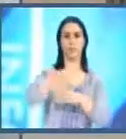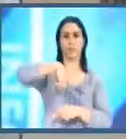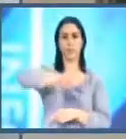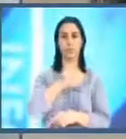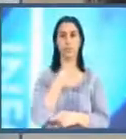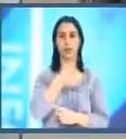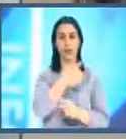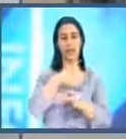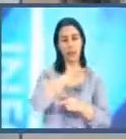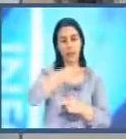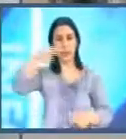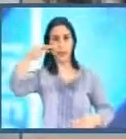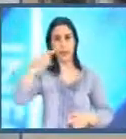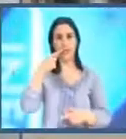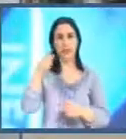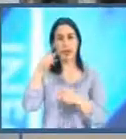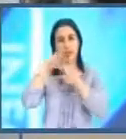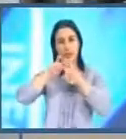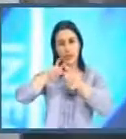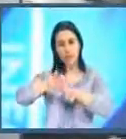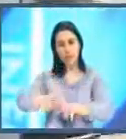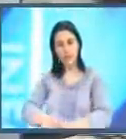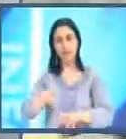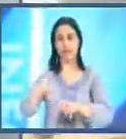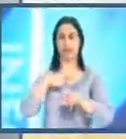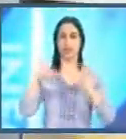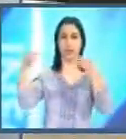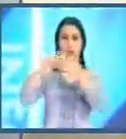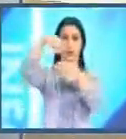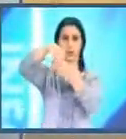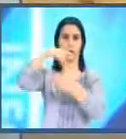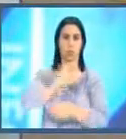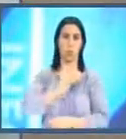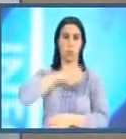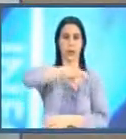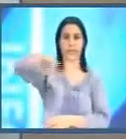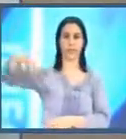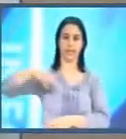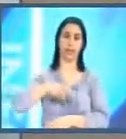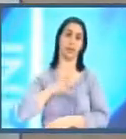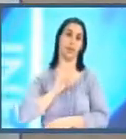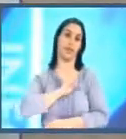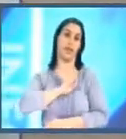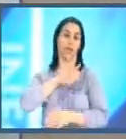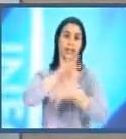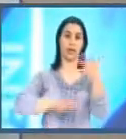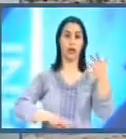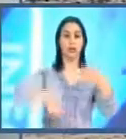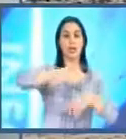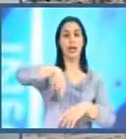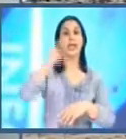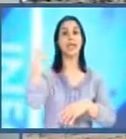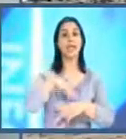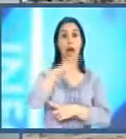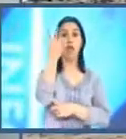de les anàlisis de la sorra que fan des de la Mancomunitat de Municipis de l'Àrea Metropolitana de Barcelona. Un cop han passat